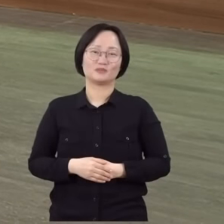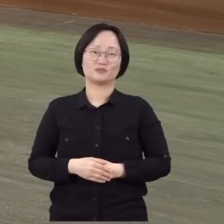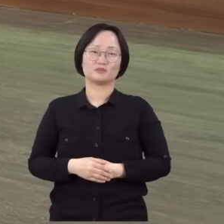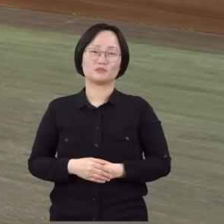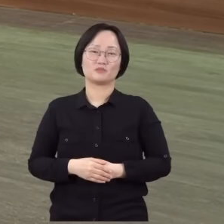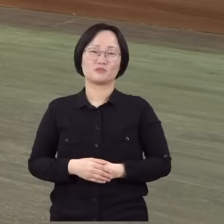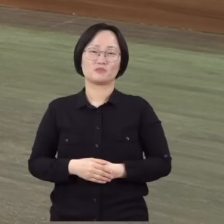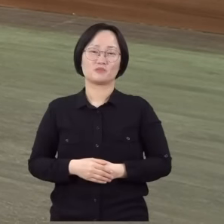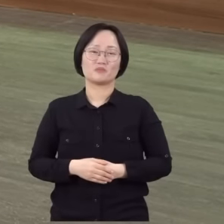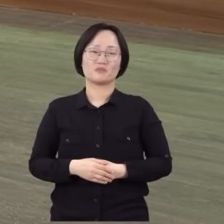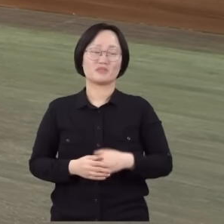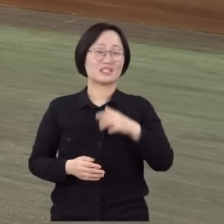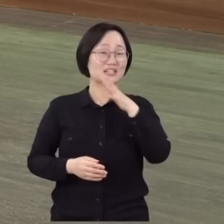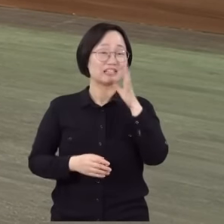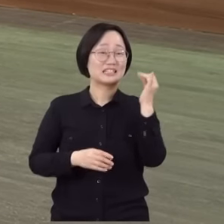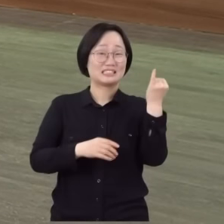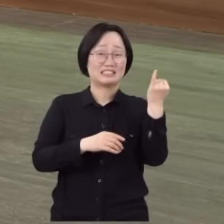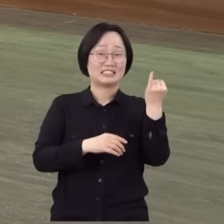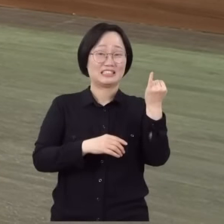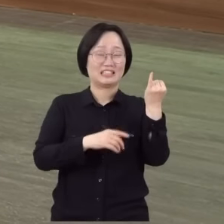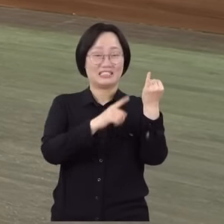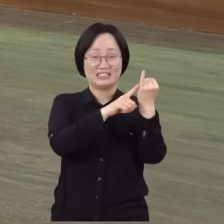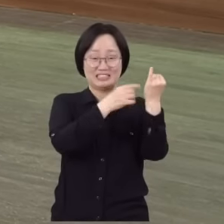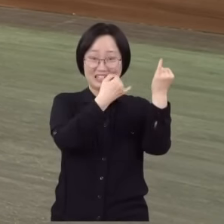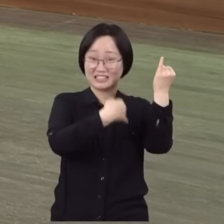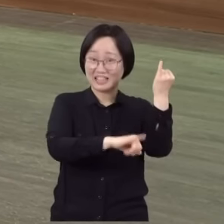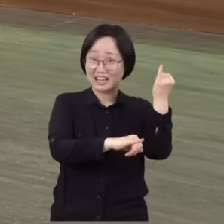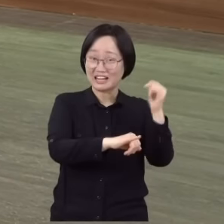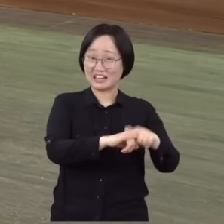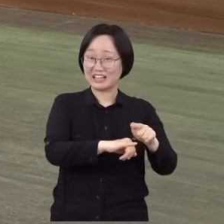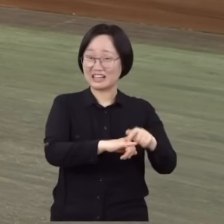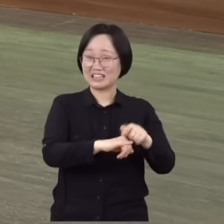그분 따님이 저한테 직접 해 주신 얘기예요